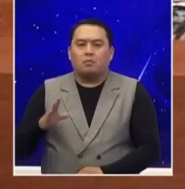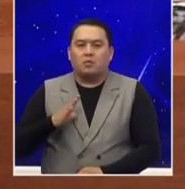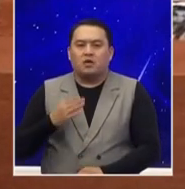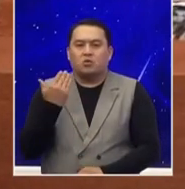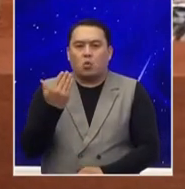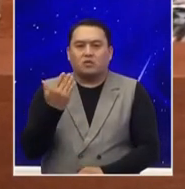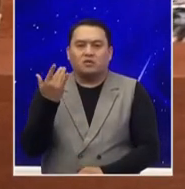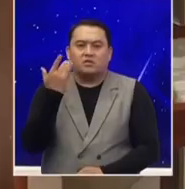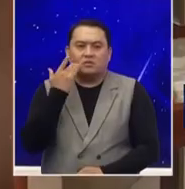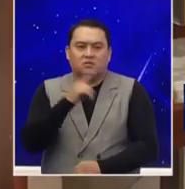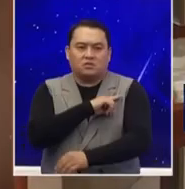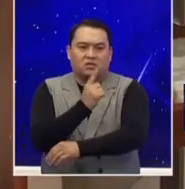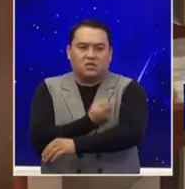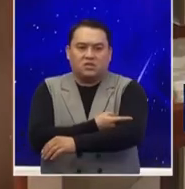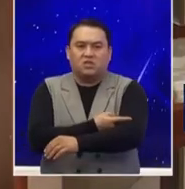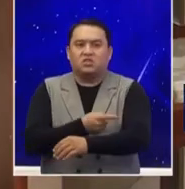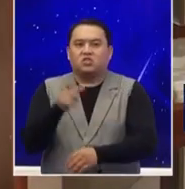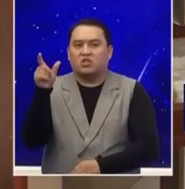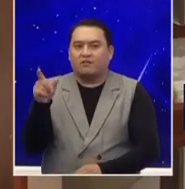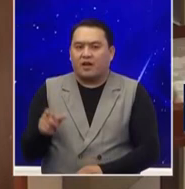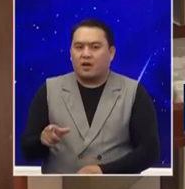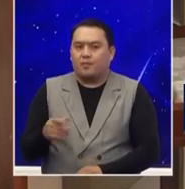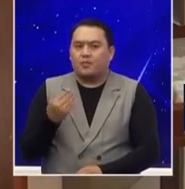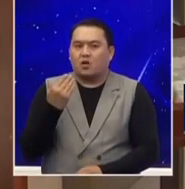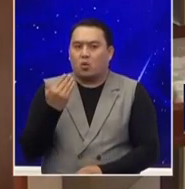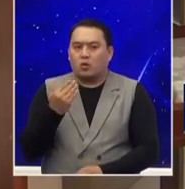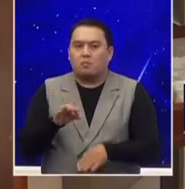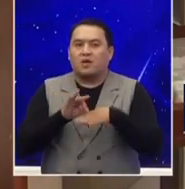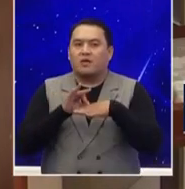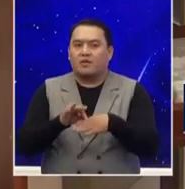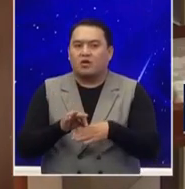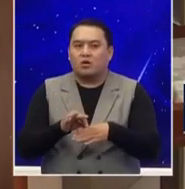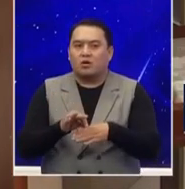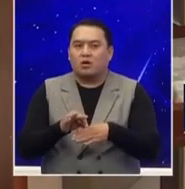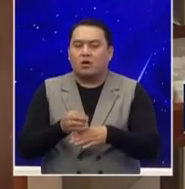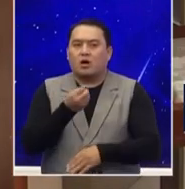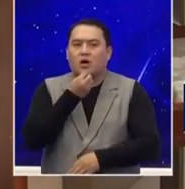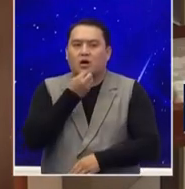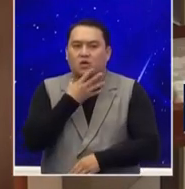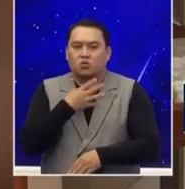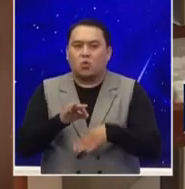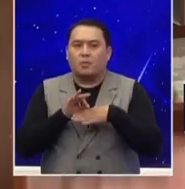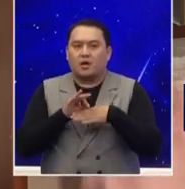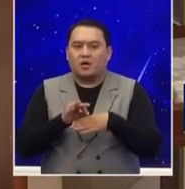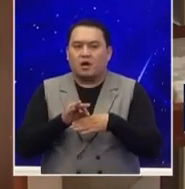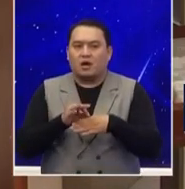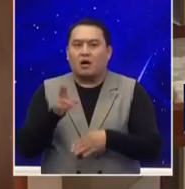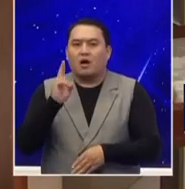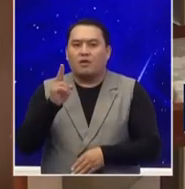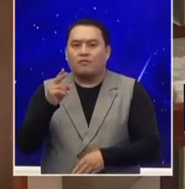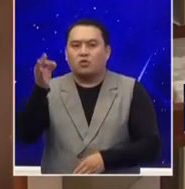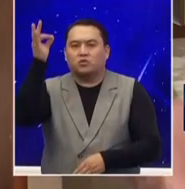разговоров нет эта мера прядь и который сегодня проводится очень умный очень хорошо а кого еще